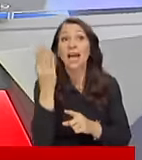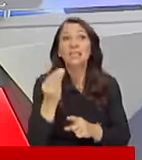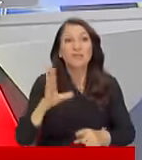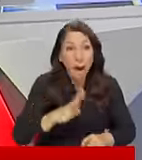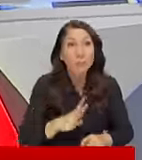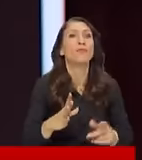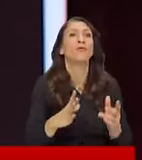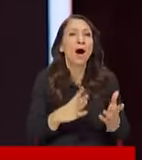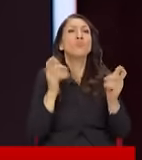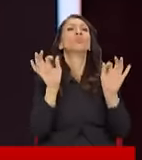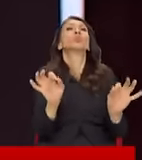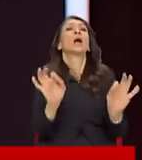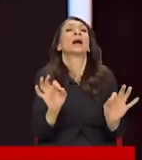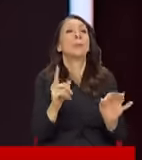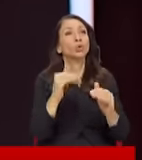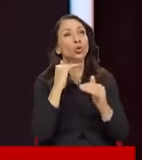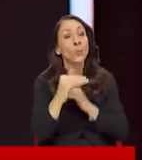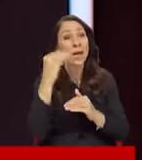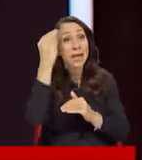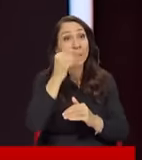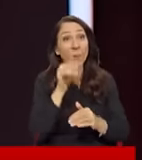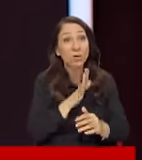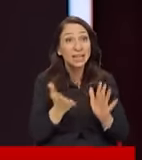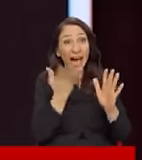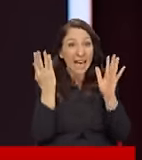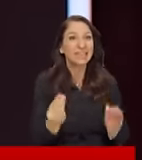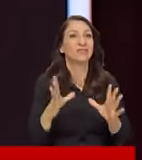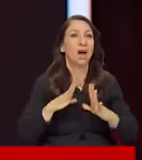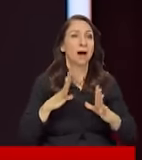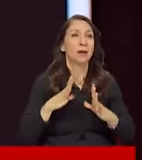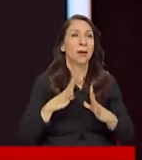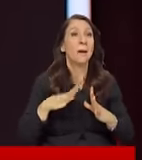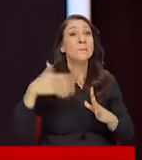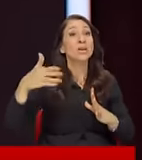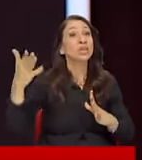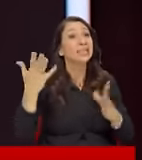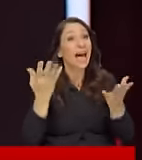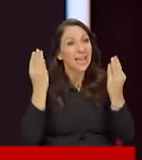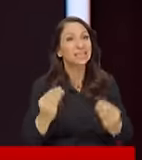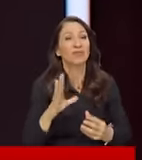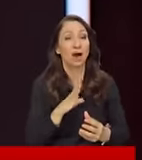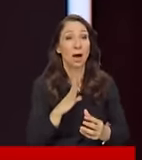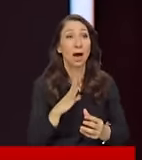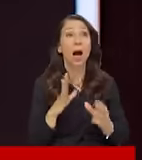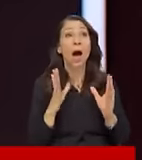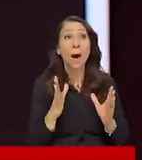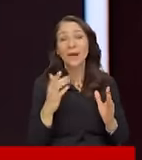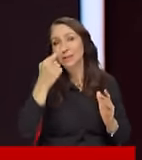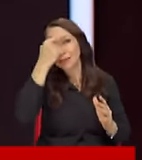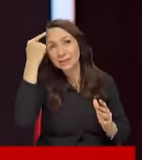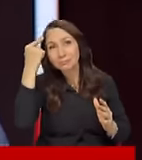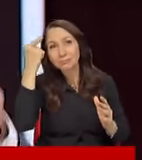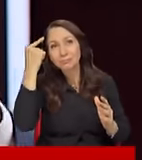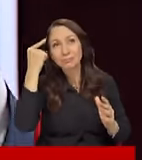var mıdır? Var tabii. Bu toplumda Ekrem İmamoğlu'ndan daha iyisi var. Başkalarından da daha iyisi var. Ama nasip,